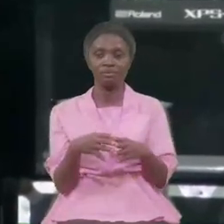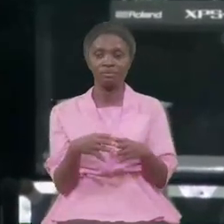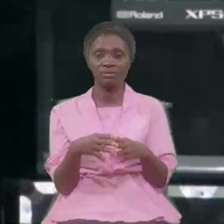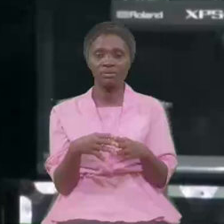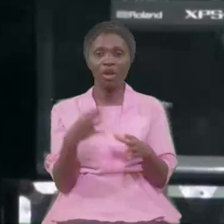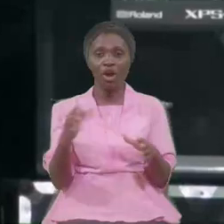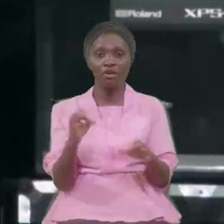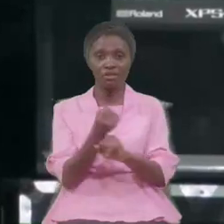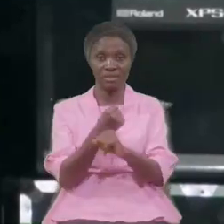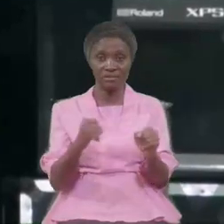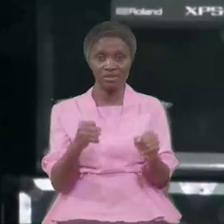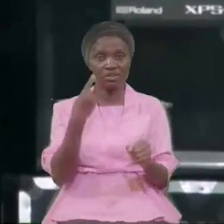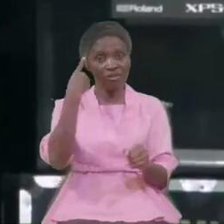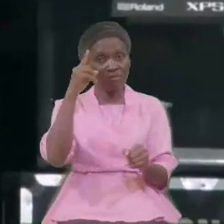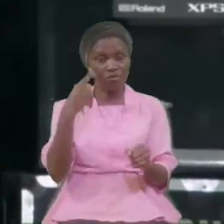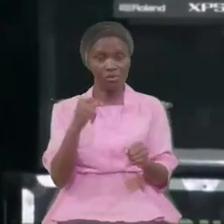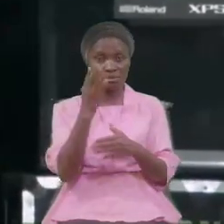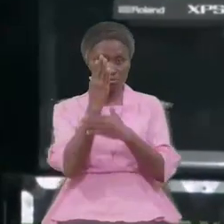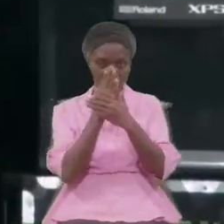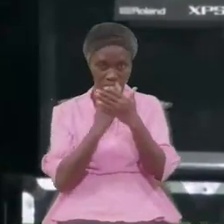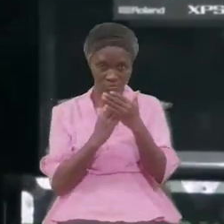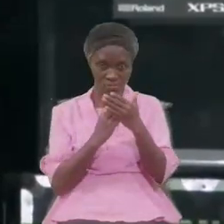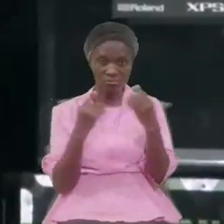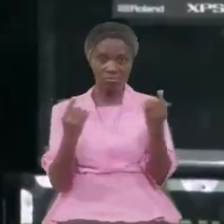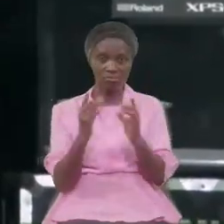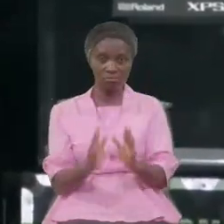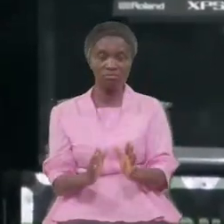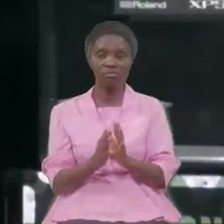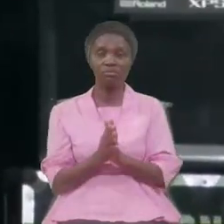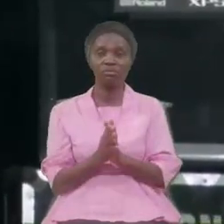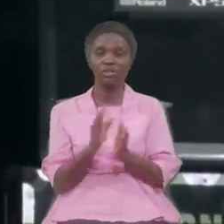le pénitent. Numéro 2,